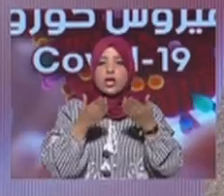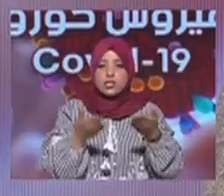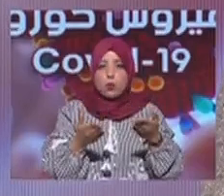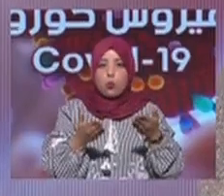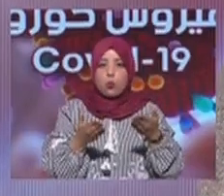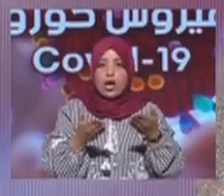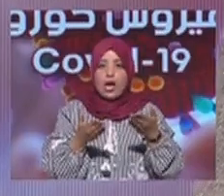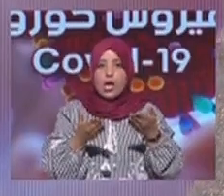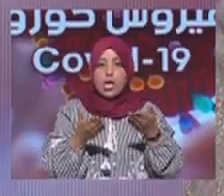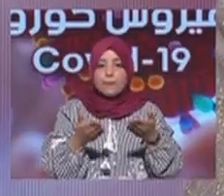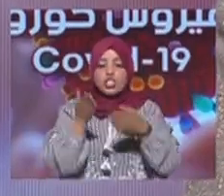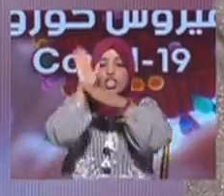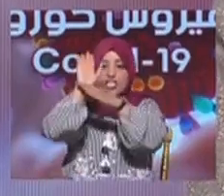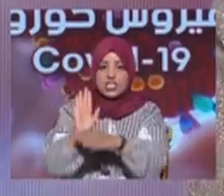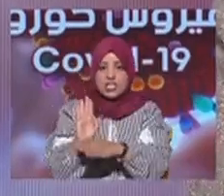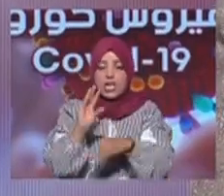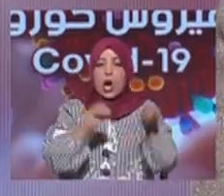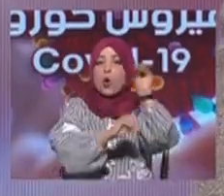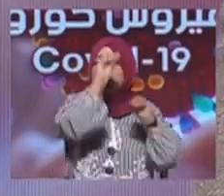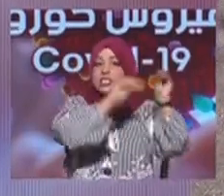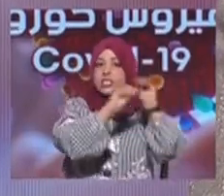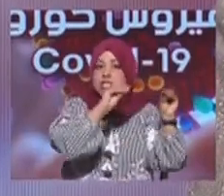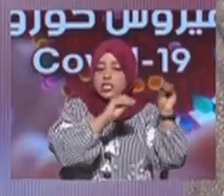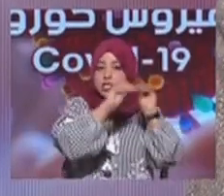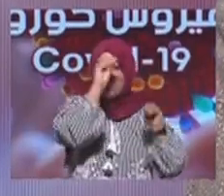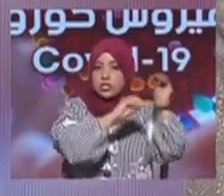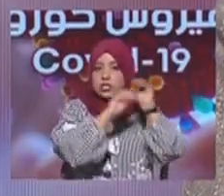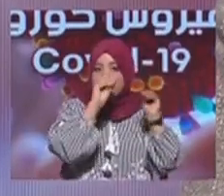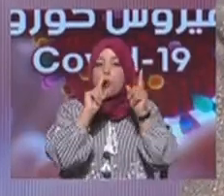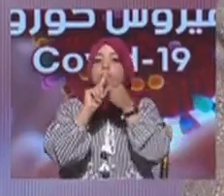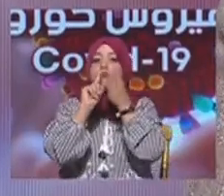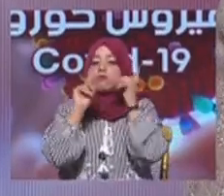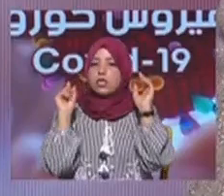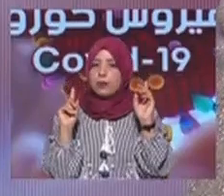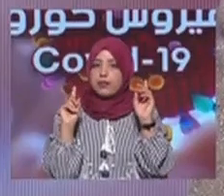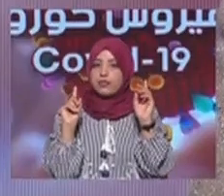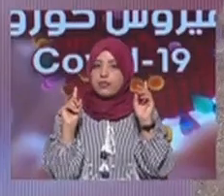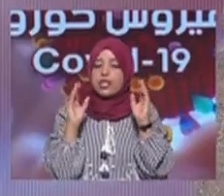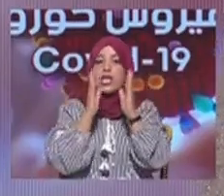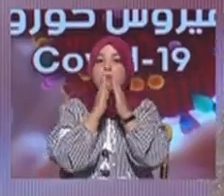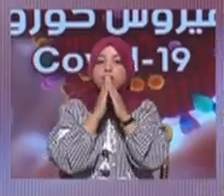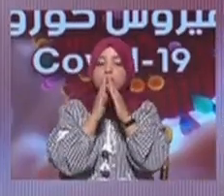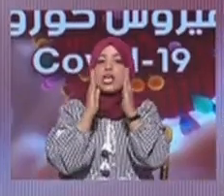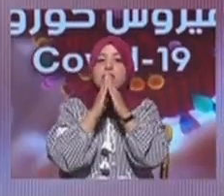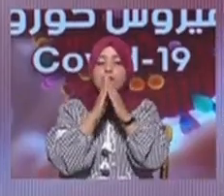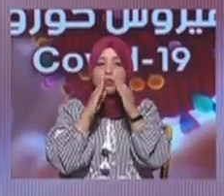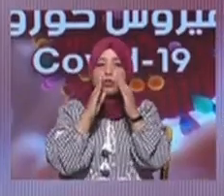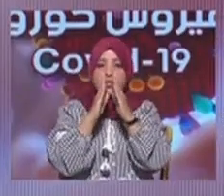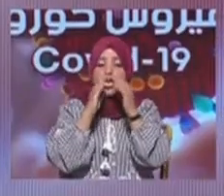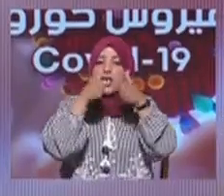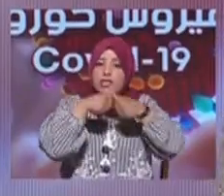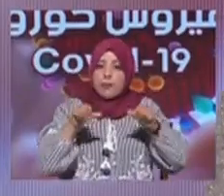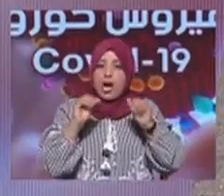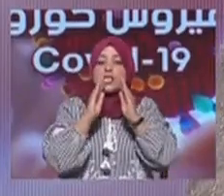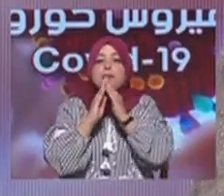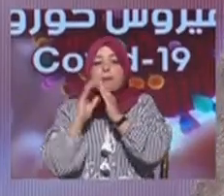charge. Ils doivent être placés dans des centres de prise en charge. Ils doivent être placés dans des